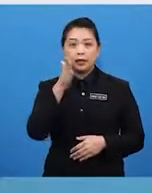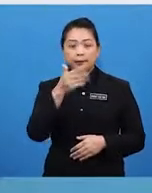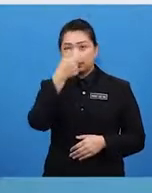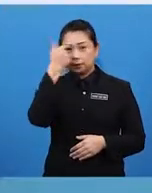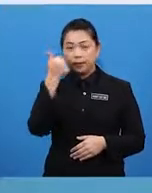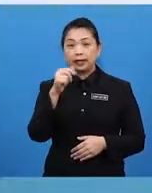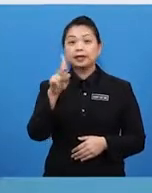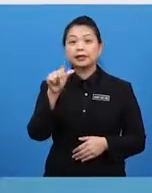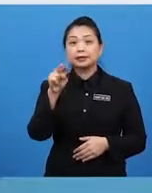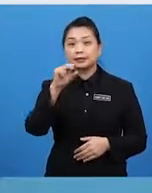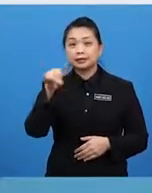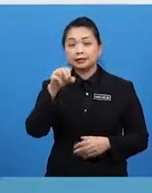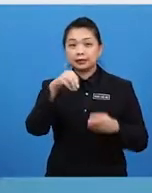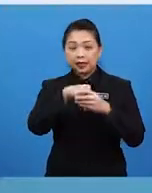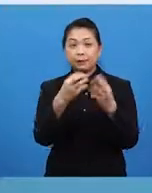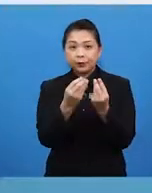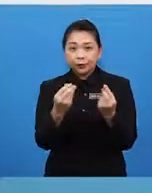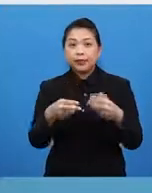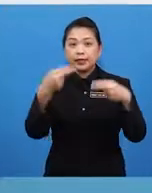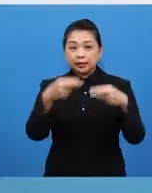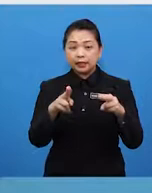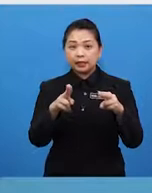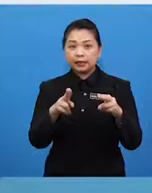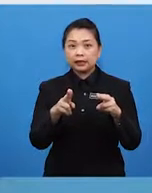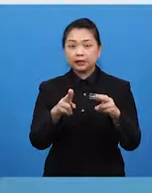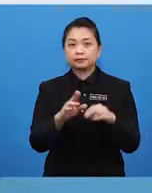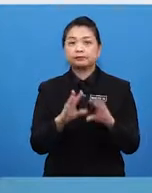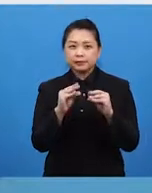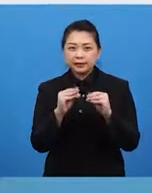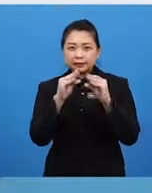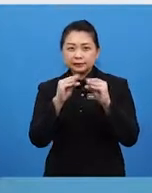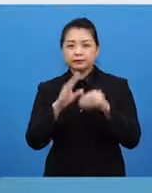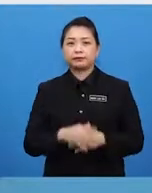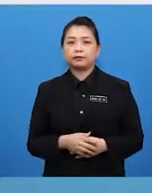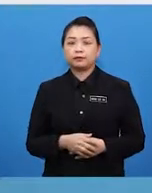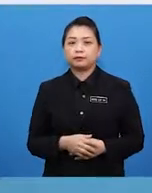menyebabkan kanji dalam tepung hilang gaya pemakai